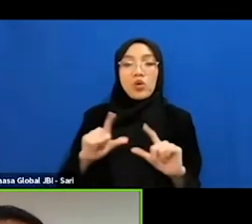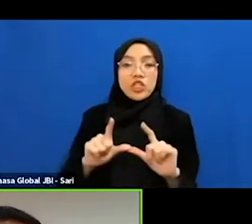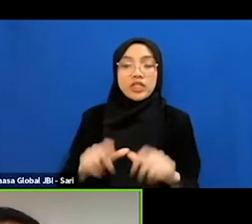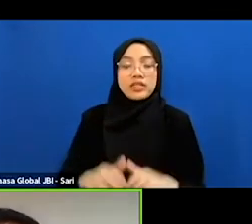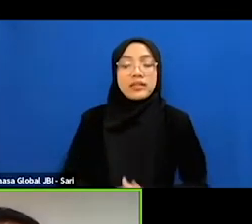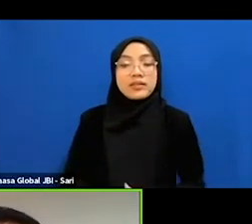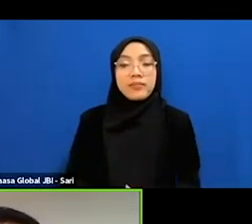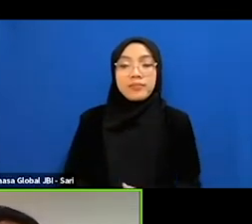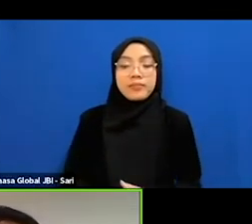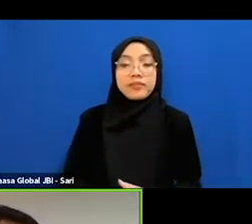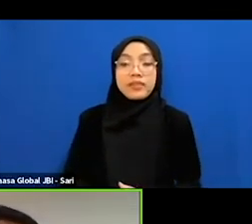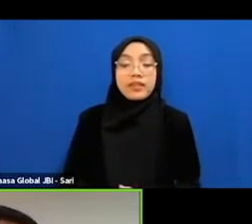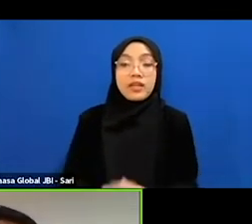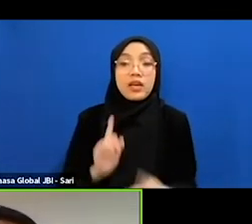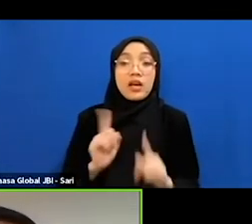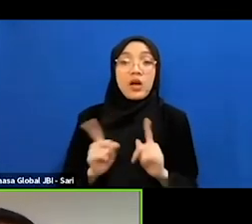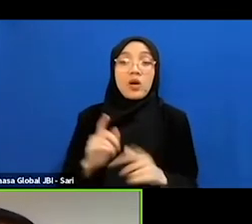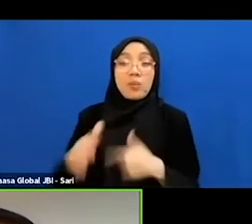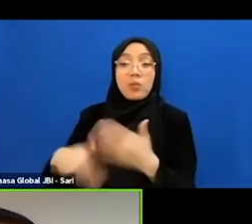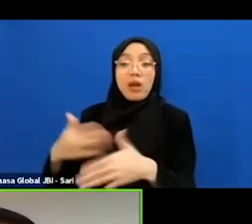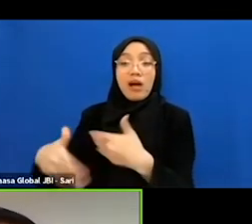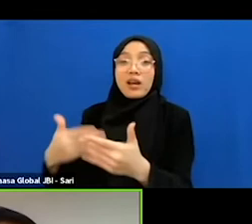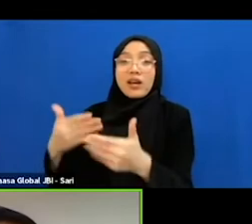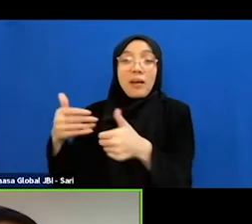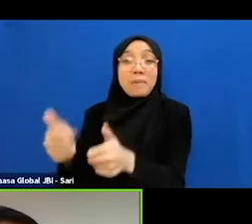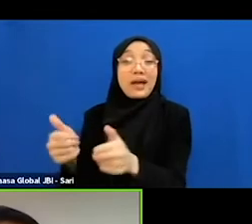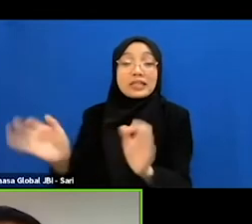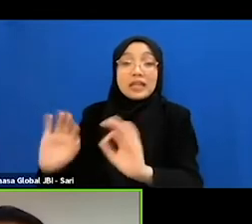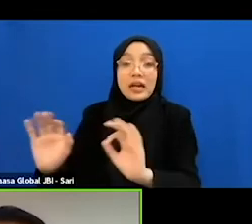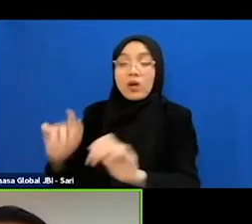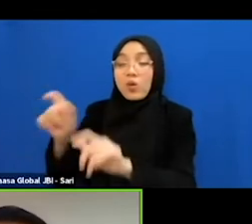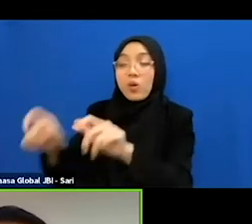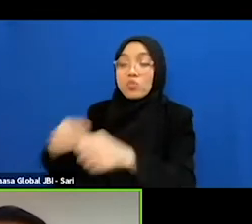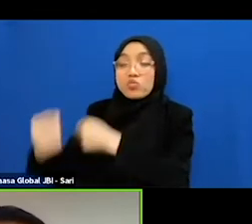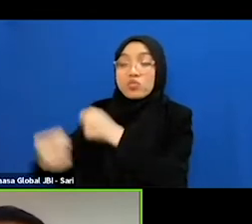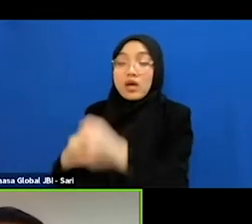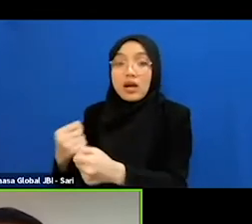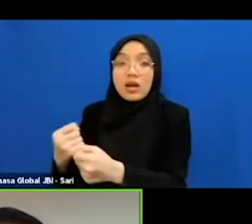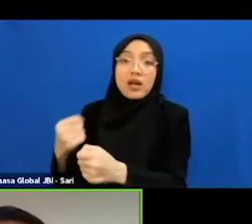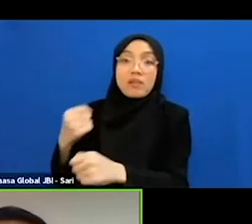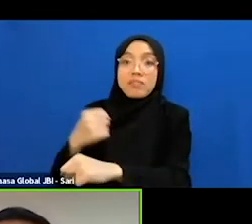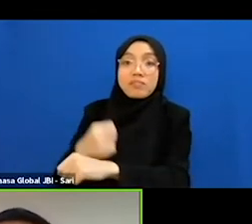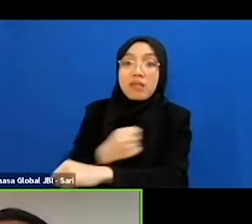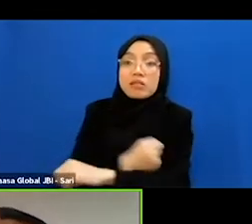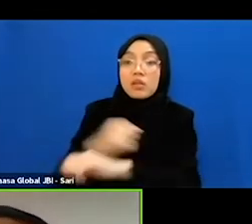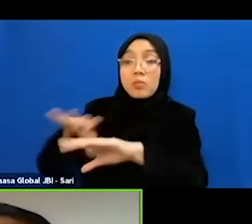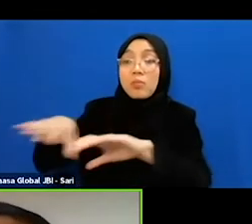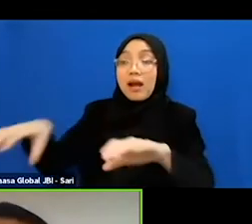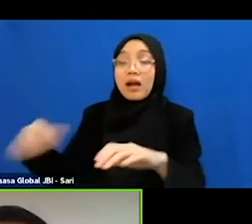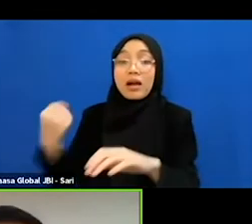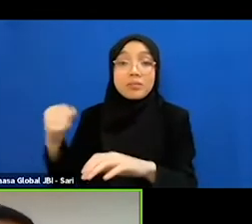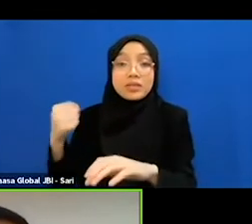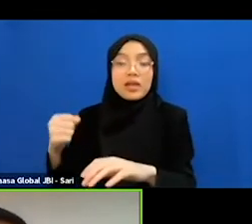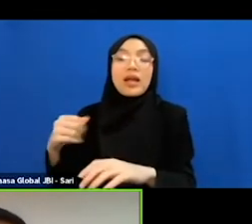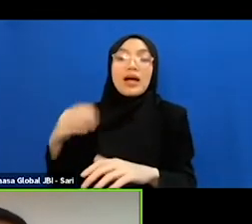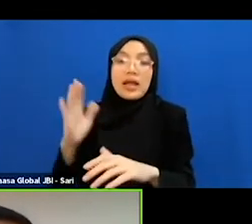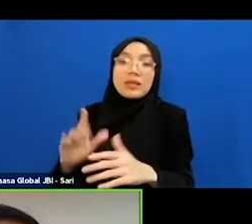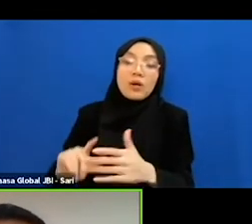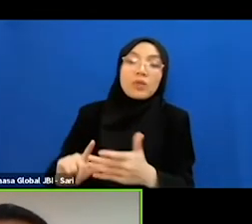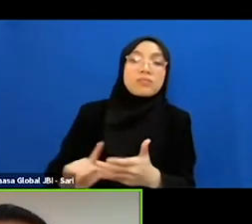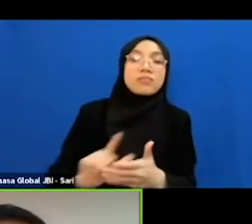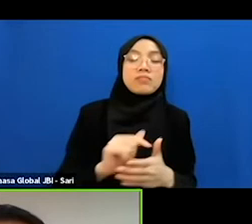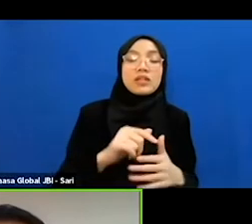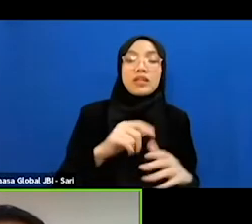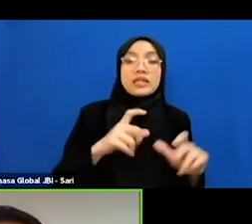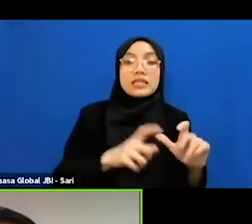Nah kalau ini tidak ditangani dengan baik kau setelah usaha jasa maupun barang maka masuklah kepada sengketa